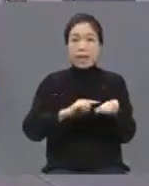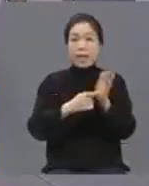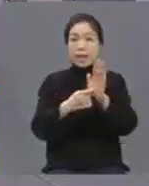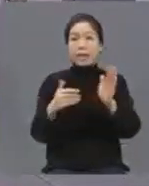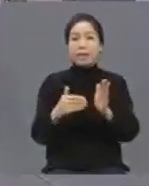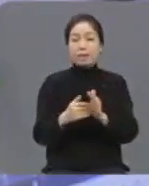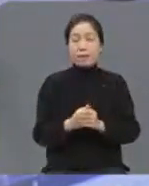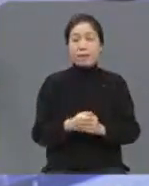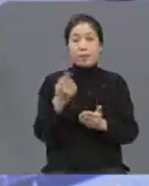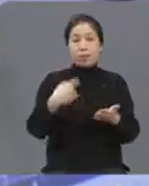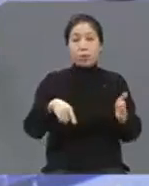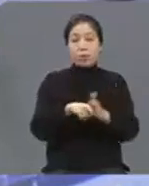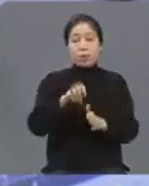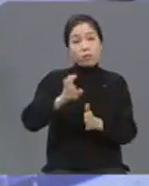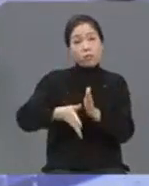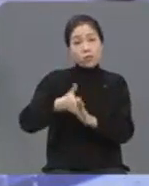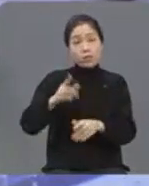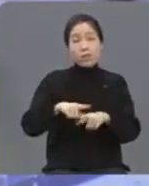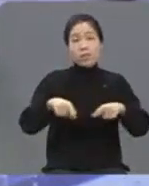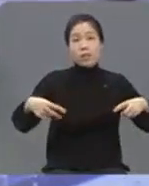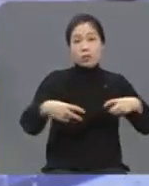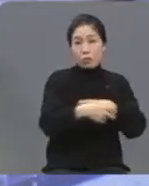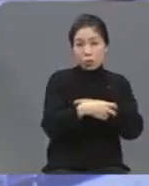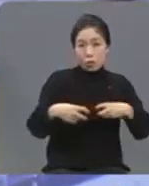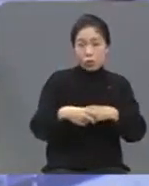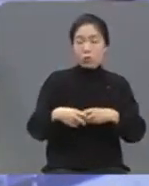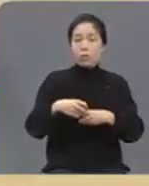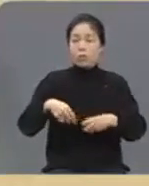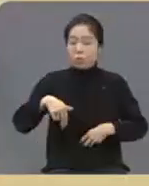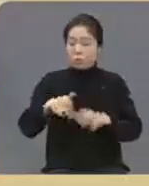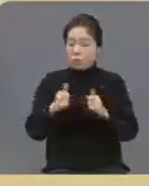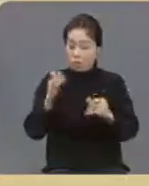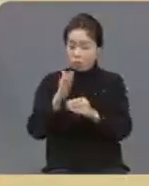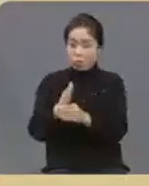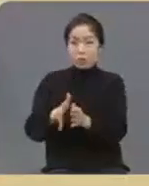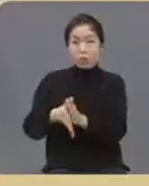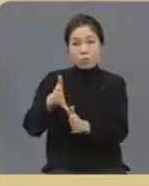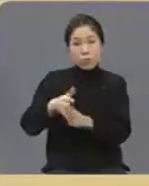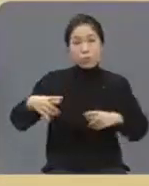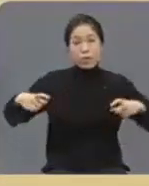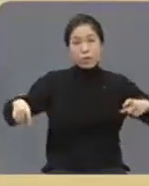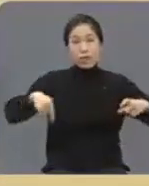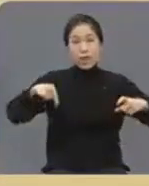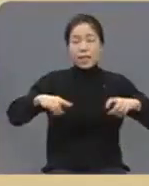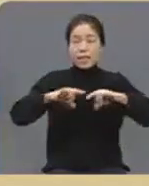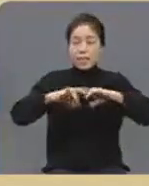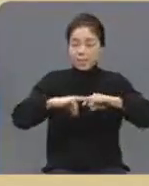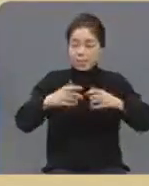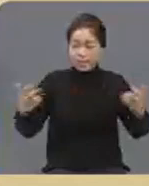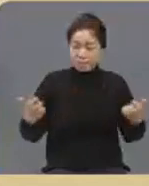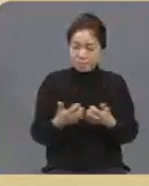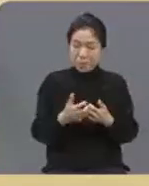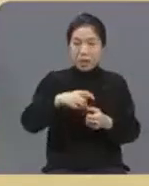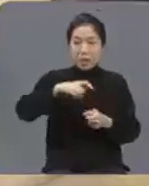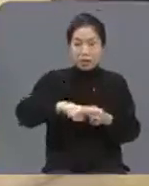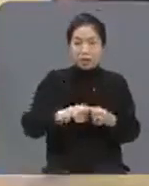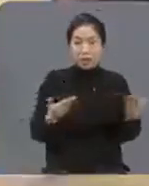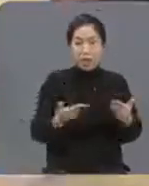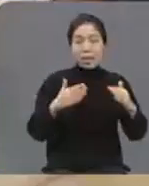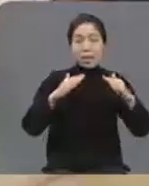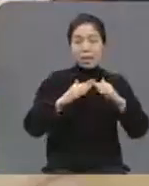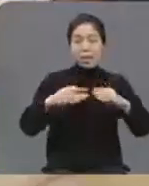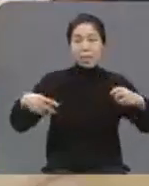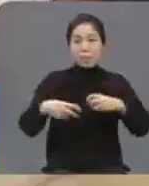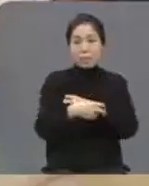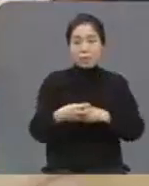습니다이를 위해 광주시는 대중교통과 보행자 중심의 도시 지역 내 에너지 집적화 등을 위해 일과 주거